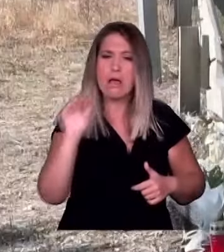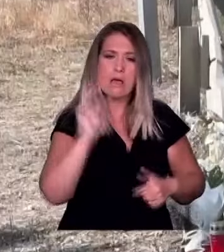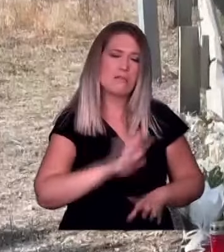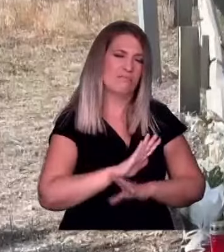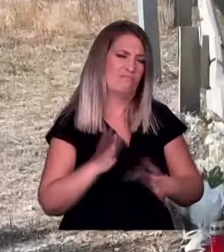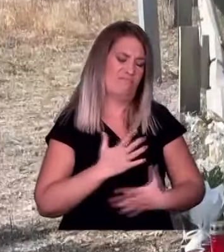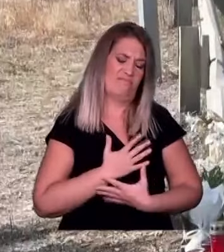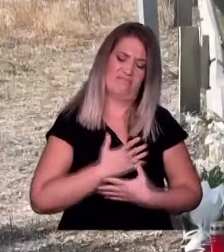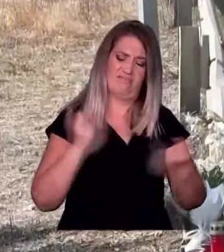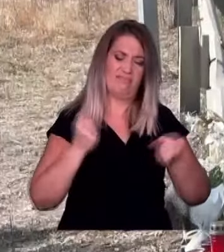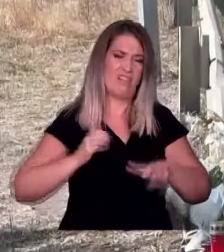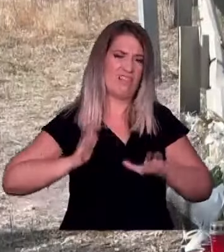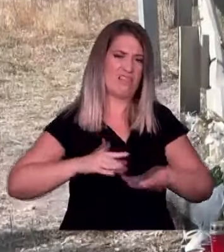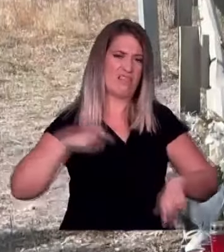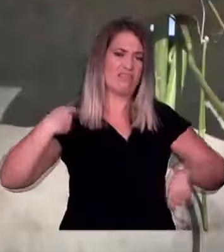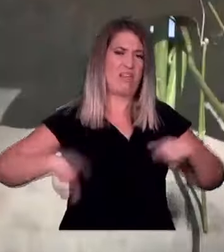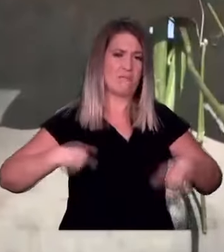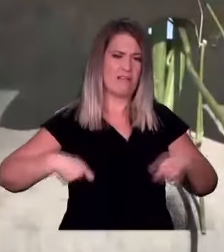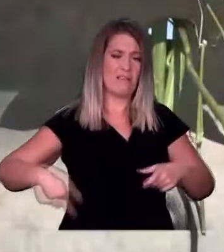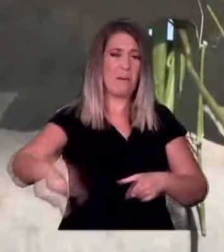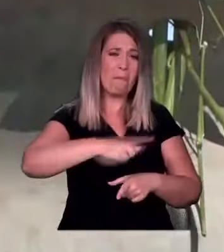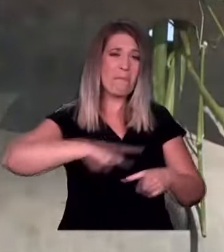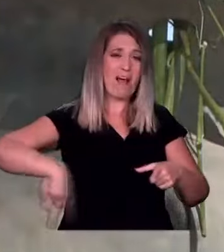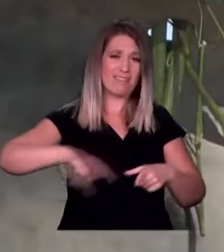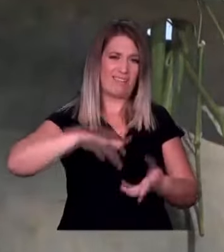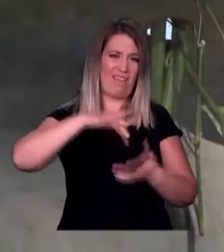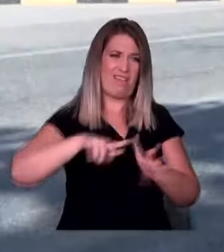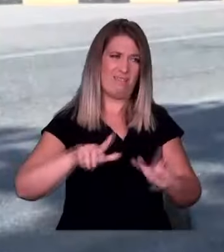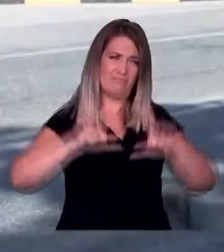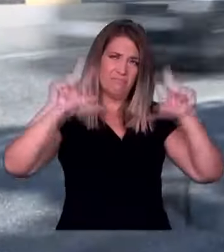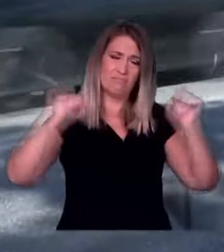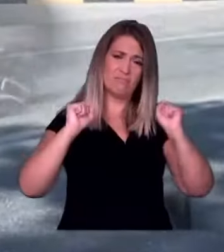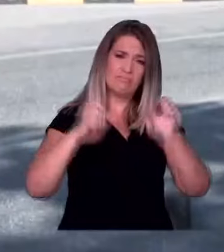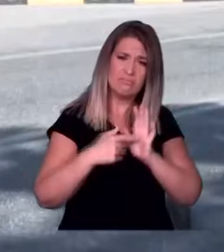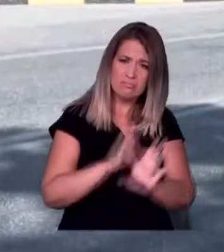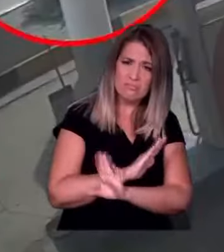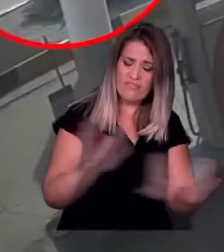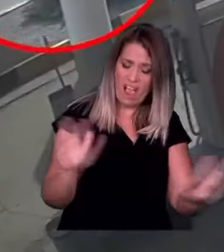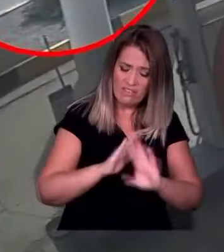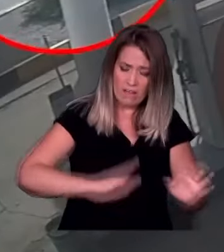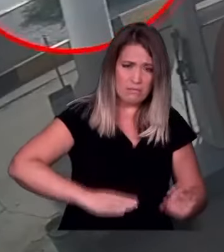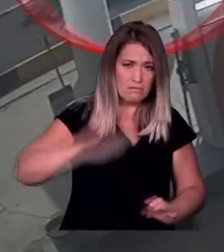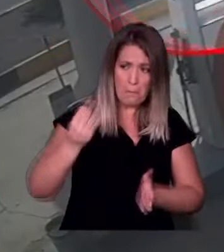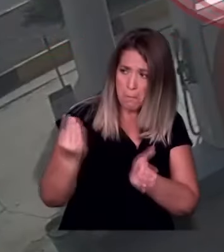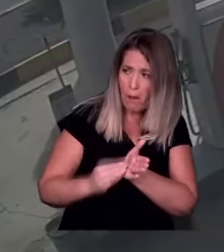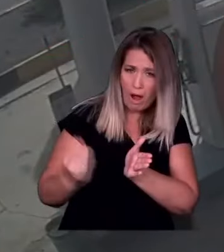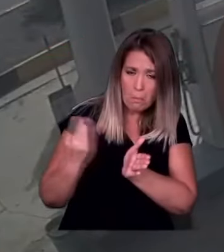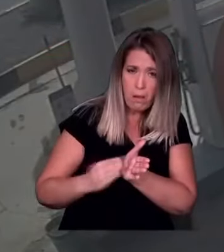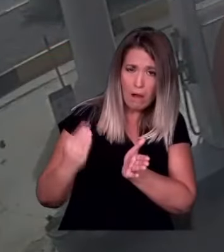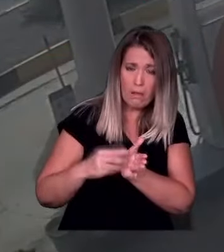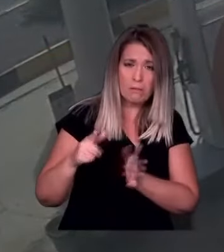περασμένη Κυριακή συγκέντρωση διαμαρτυρίας στην κεντρική πλατεία του χωριού για να εκφράσουν την οδύνη και την ανησυχία τους για τα αυξανόμενα